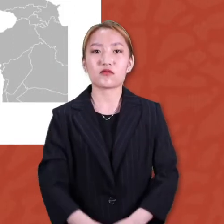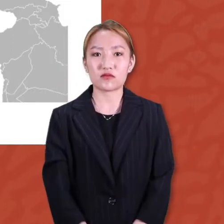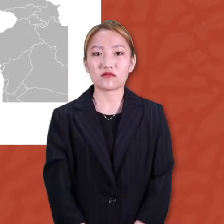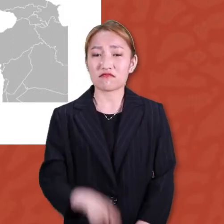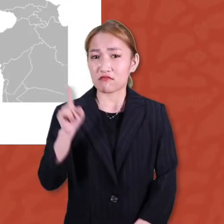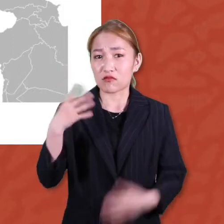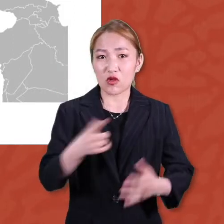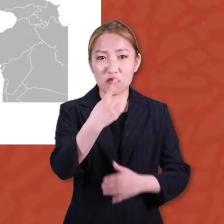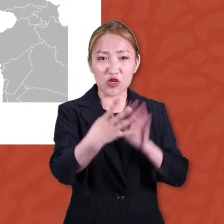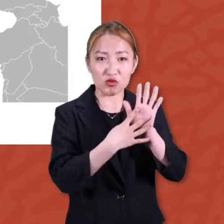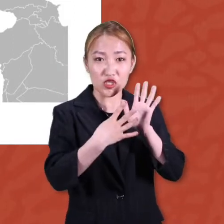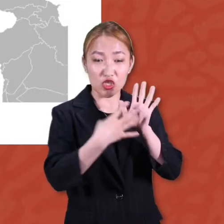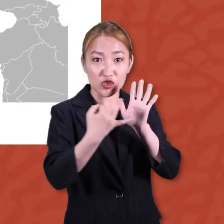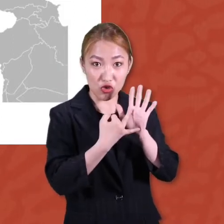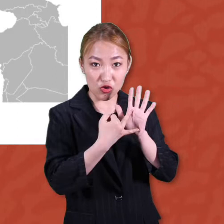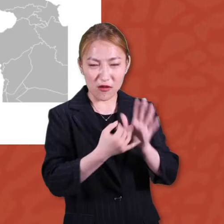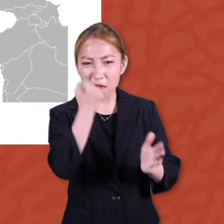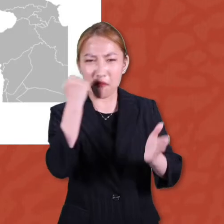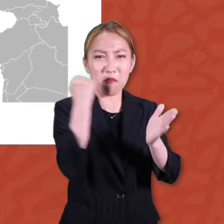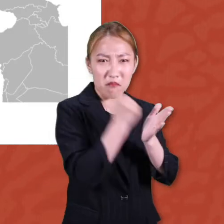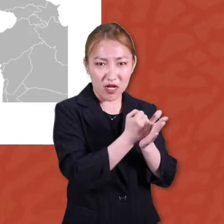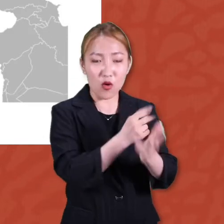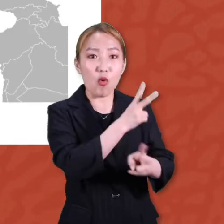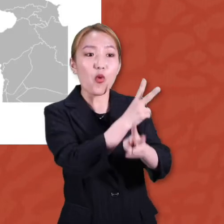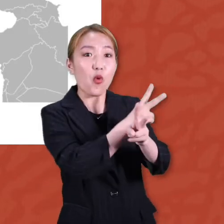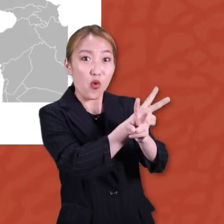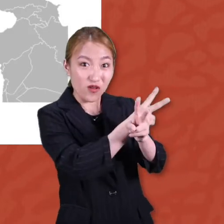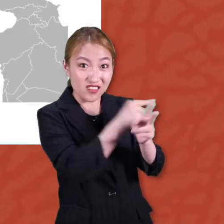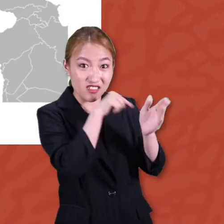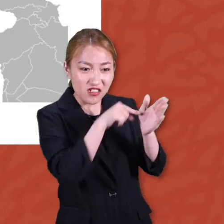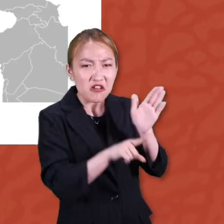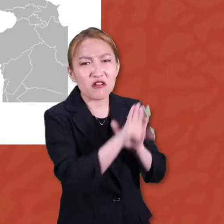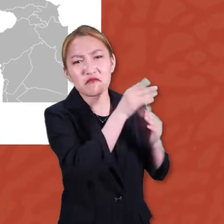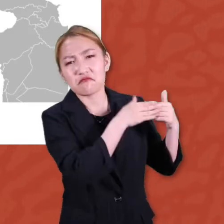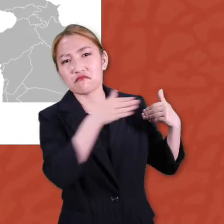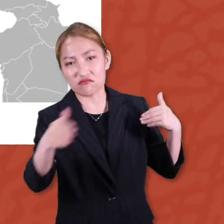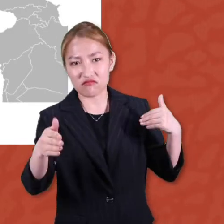Энэ нь 1997 онд батлсан одоогийн үндсэн хуулийг батлсанаар эхэлсэн.